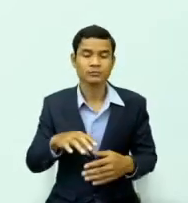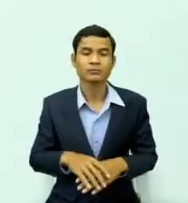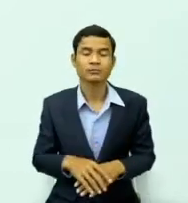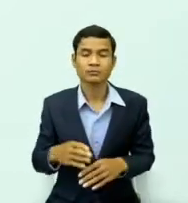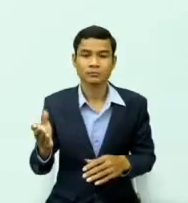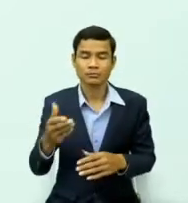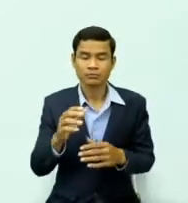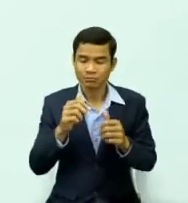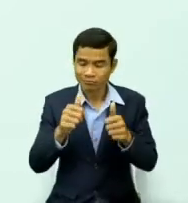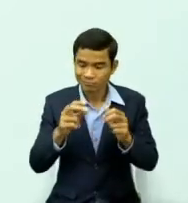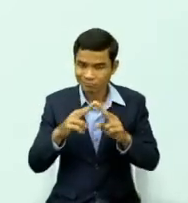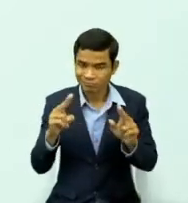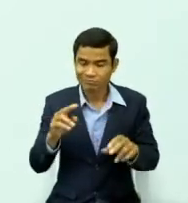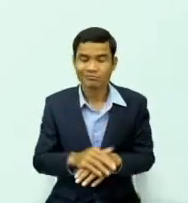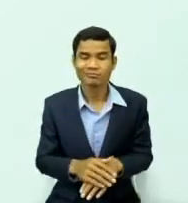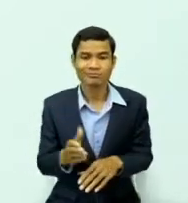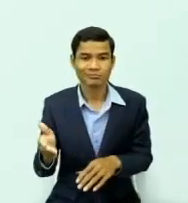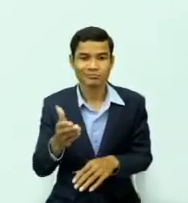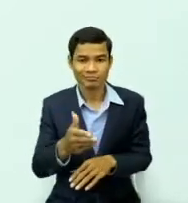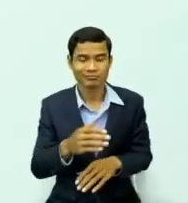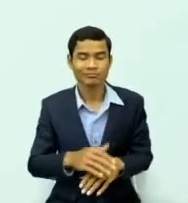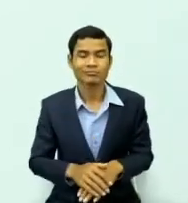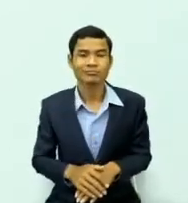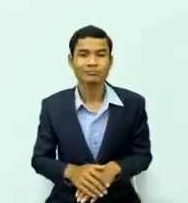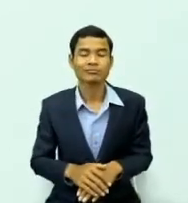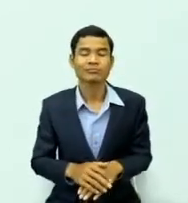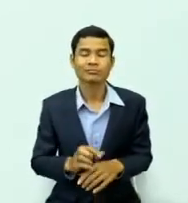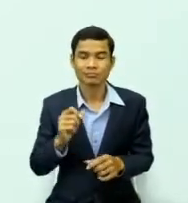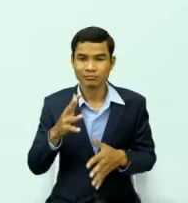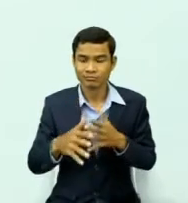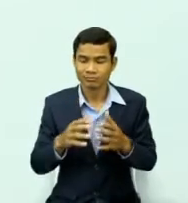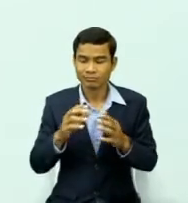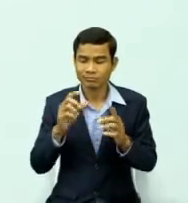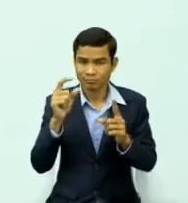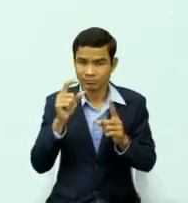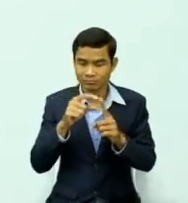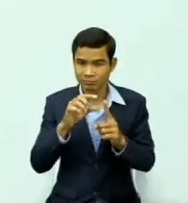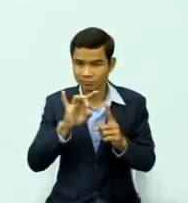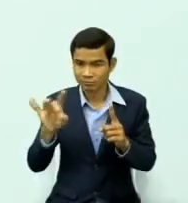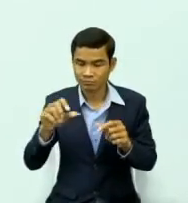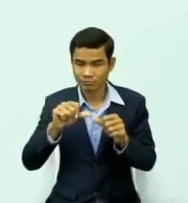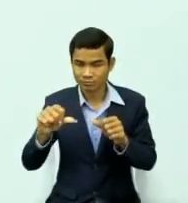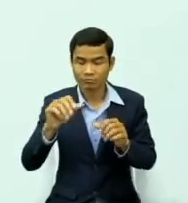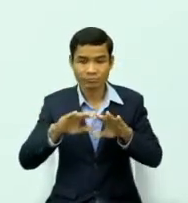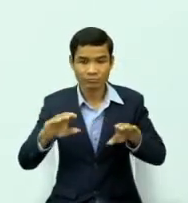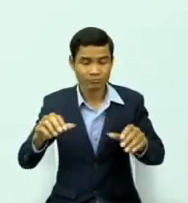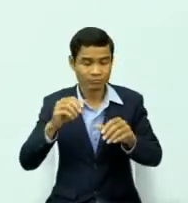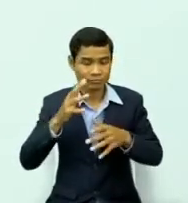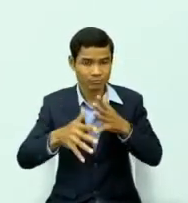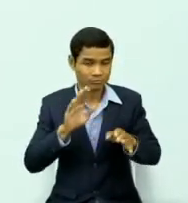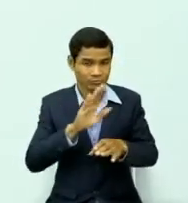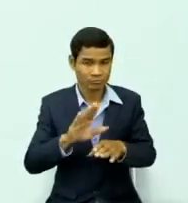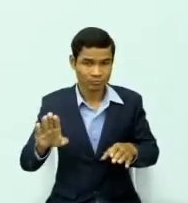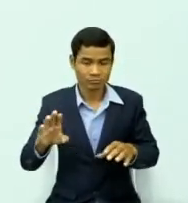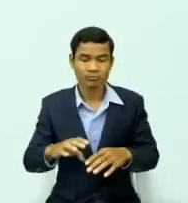chà lỡ na con tại lấy nè cơ sẽ xếp chiếc bàn top con ăn này luôn anh với mà đòn